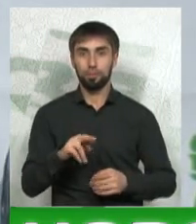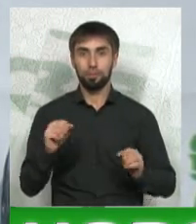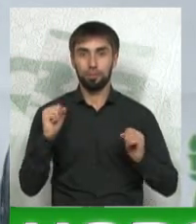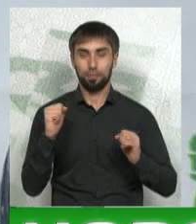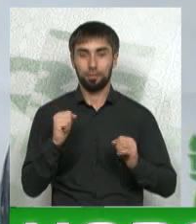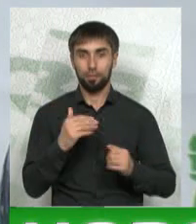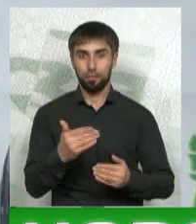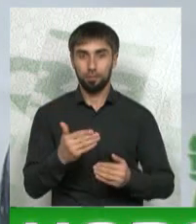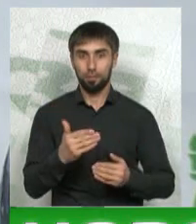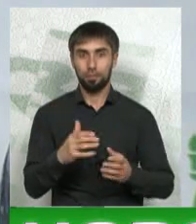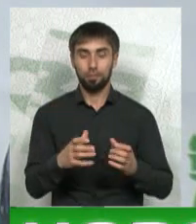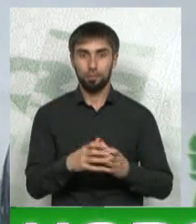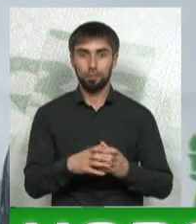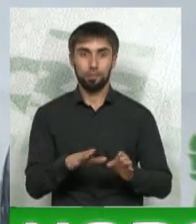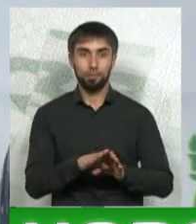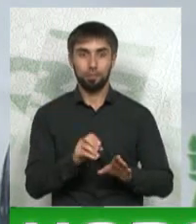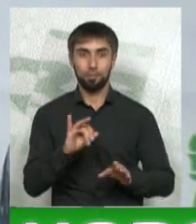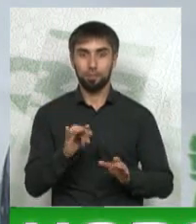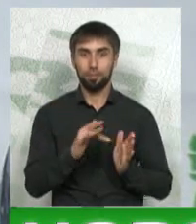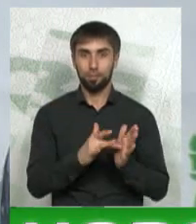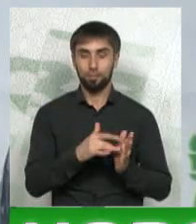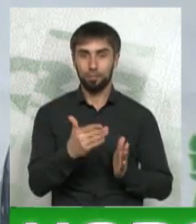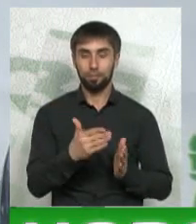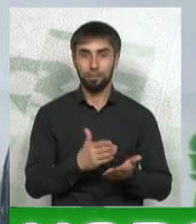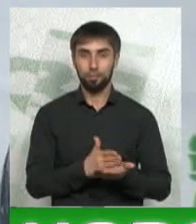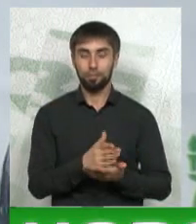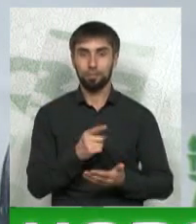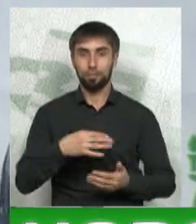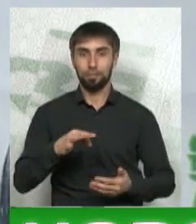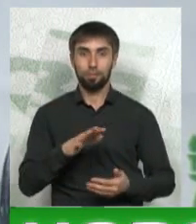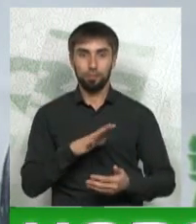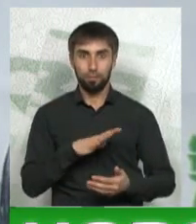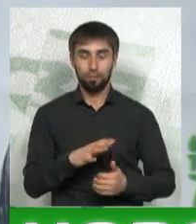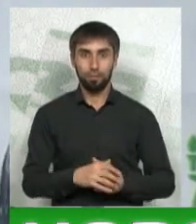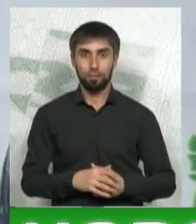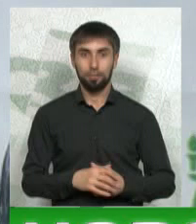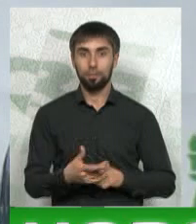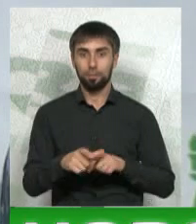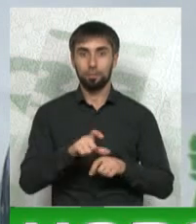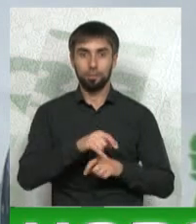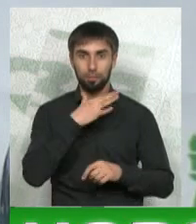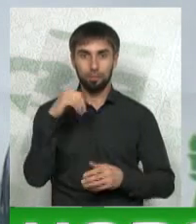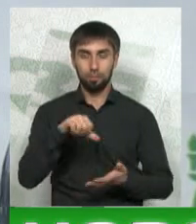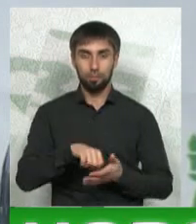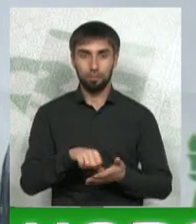спортивной составляющей, так же и туристической составляющей, потому что было очень много